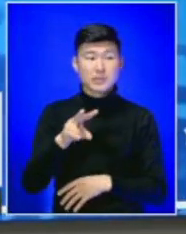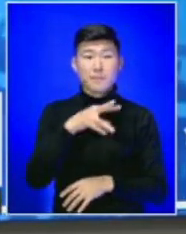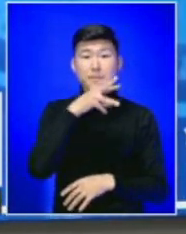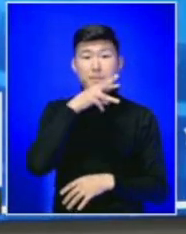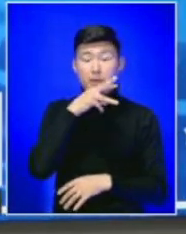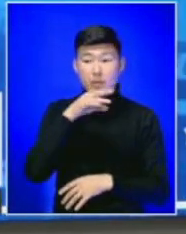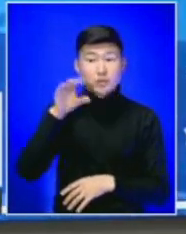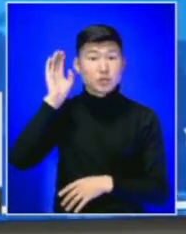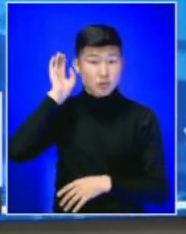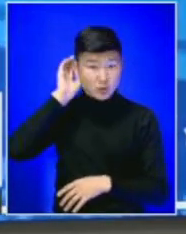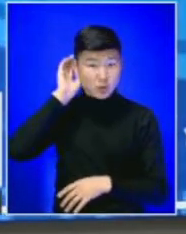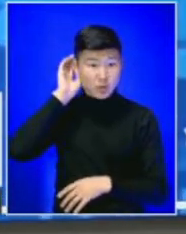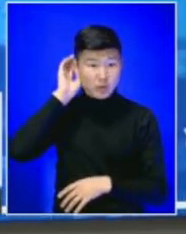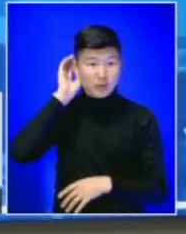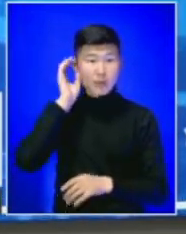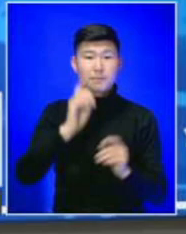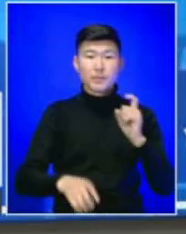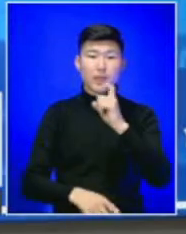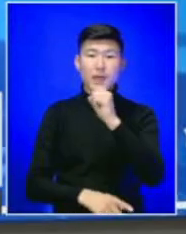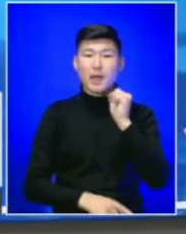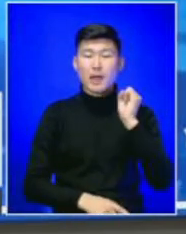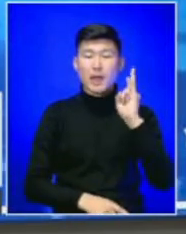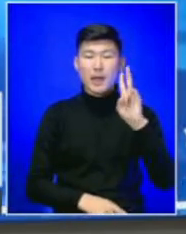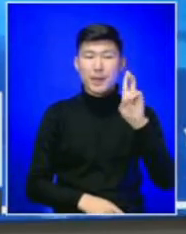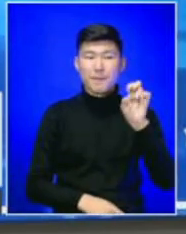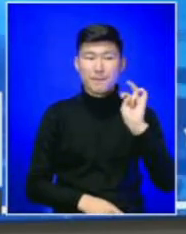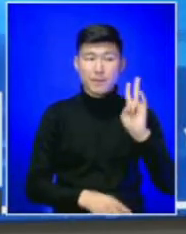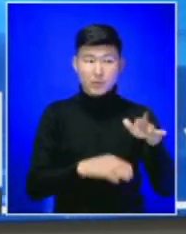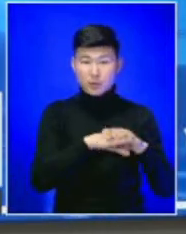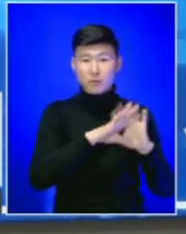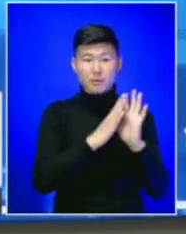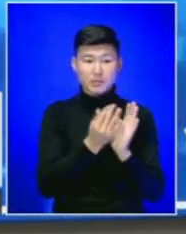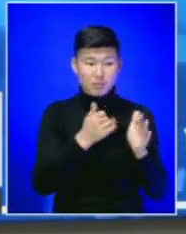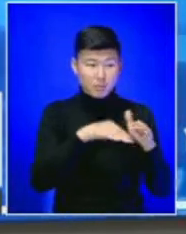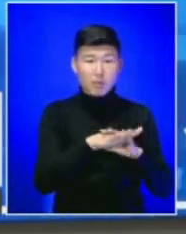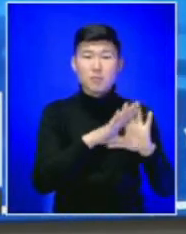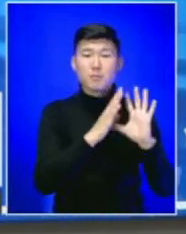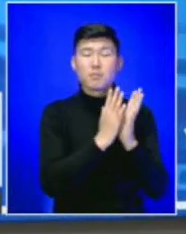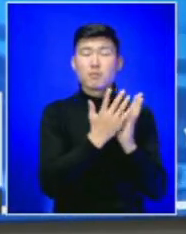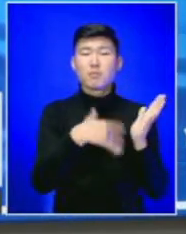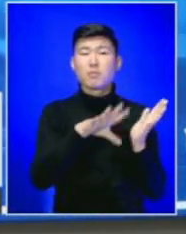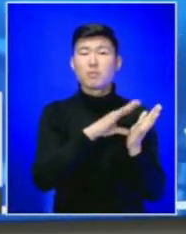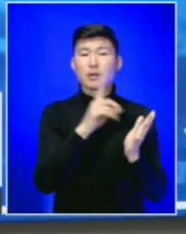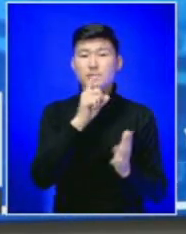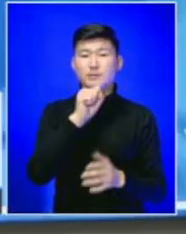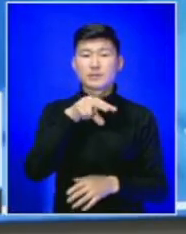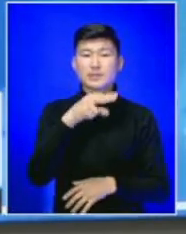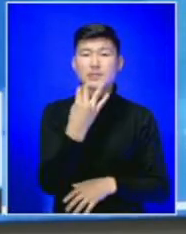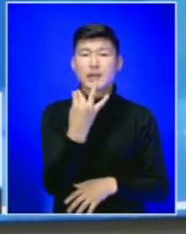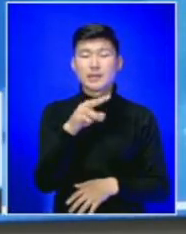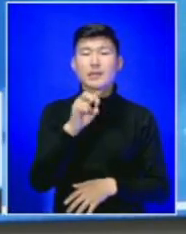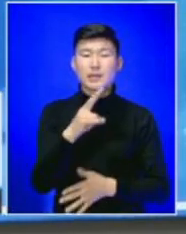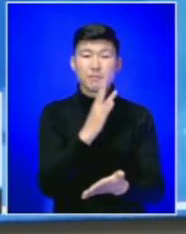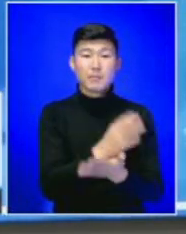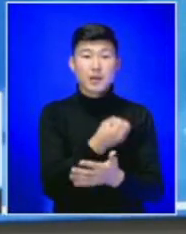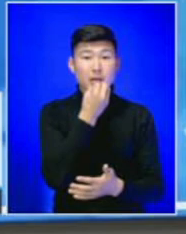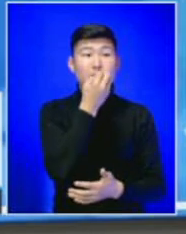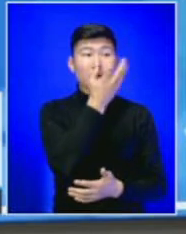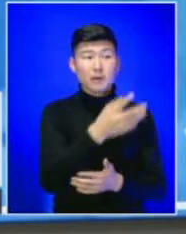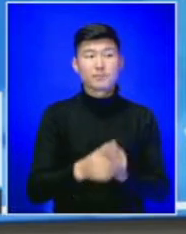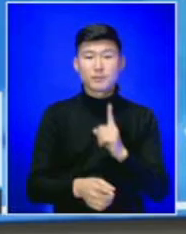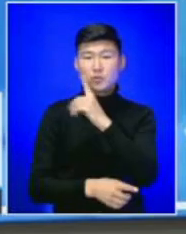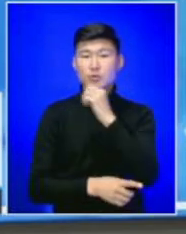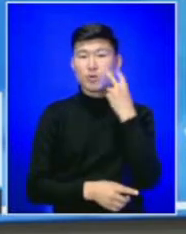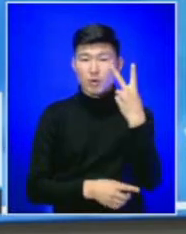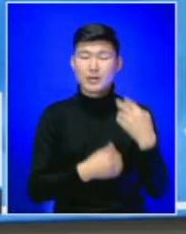сонсоо. Хаан банк руу залгаад би одоо ингээд сая гүйлгээ хийсэн чинь залилуулсан байна гэдгийг хэлсэн чинь 102 руу